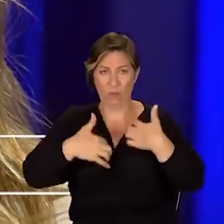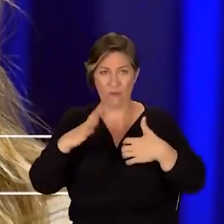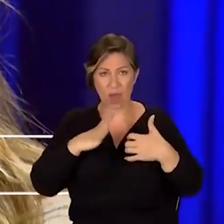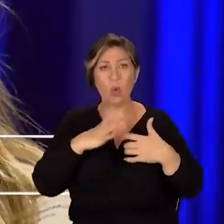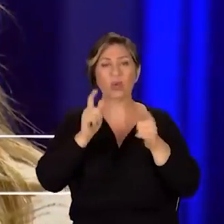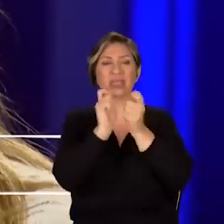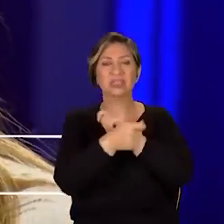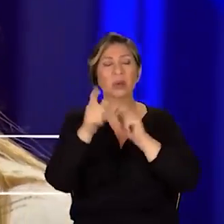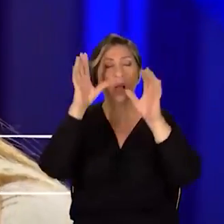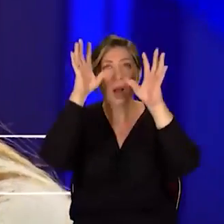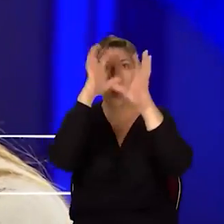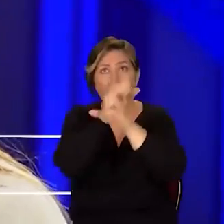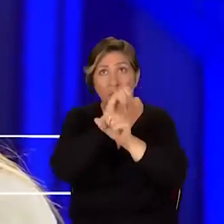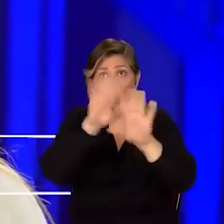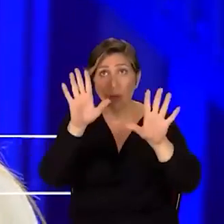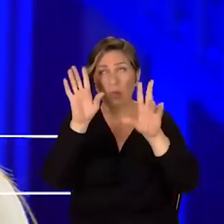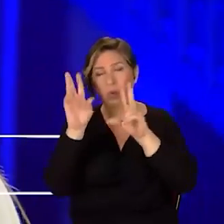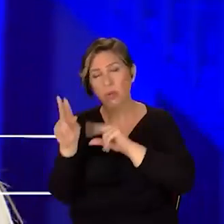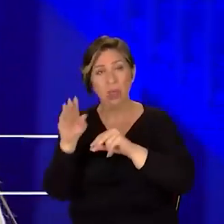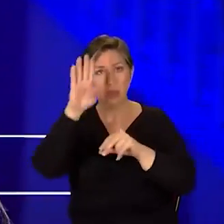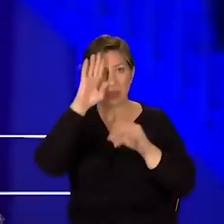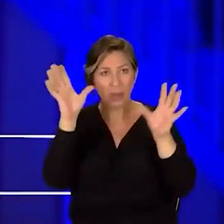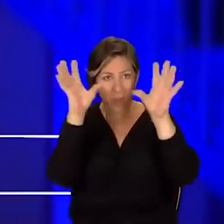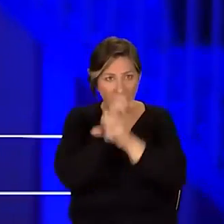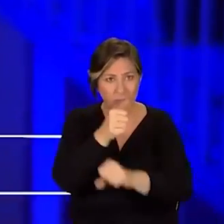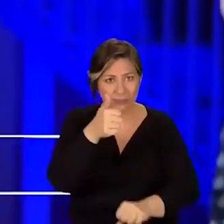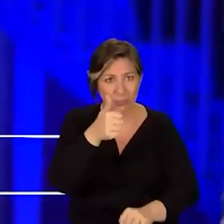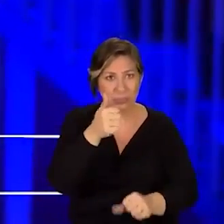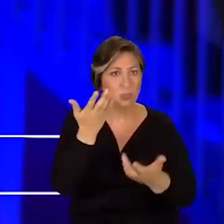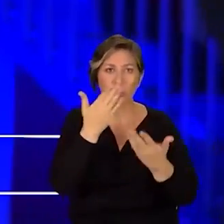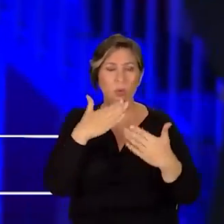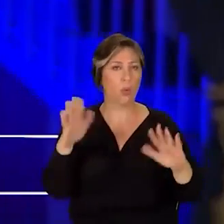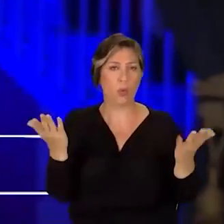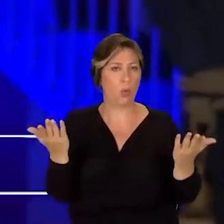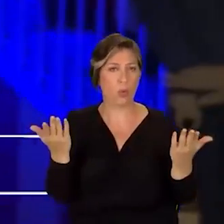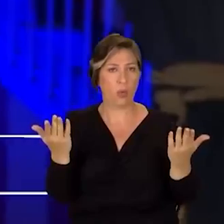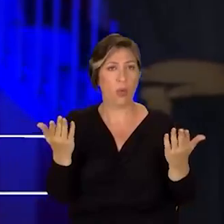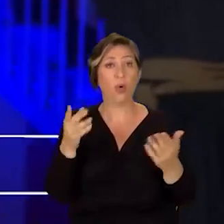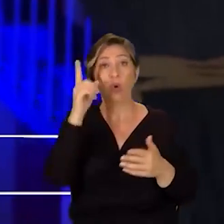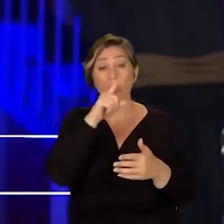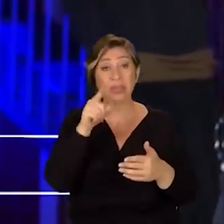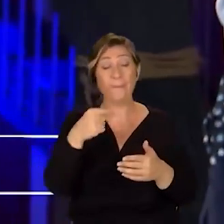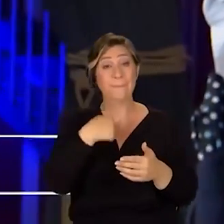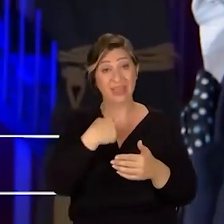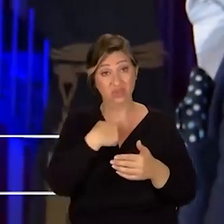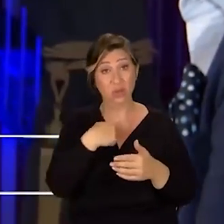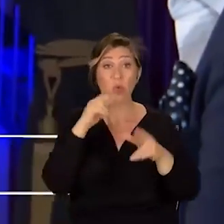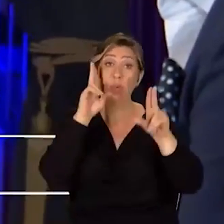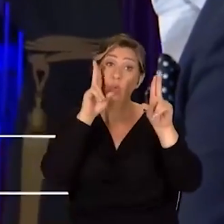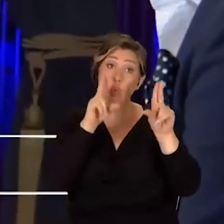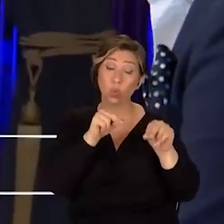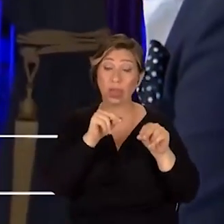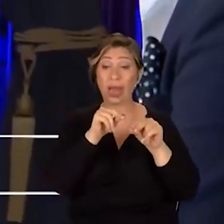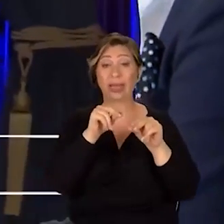olduğunda uyuyorduk. Şimdi öyle bir şey yok. Karanlık olmuyor çünkü. İstanbul hiç karanlık oluyor mu? İstanbul'u karanlık görmüyoruz hiç. O yüzden de bence uykular